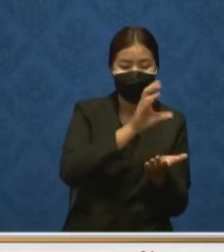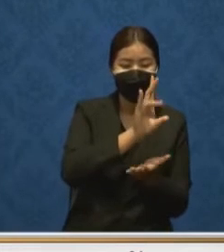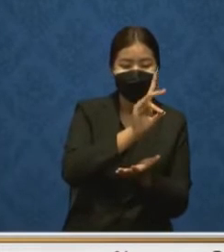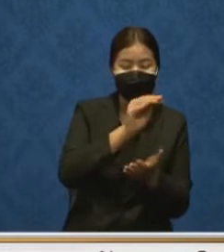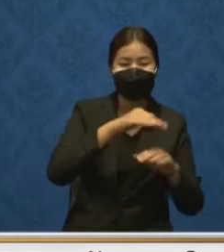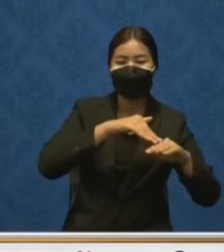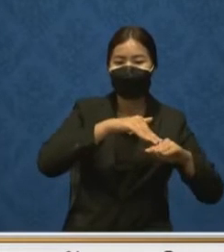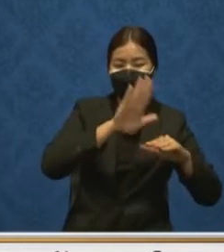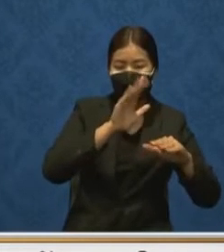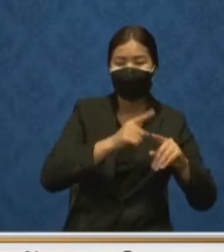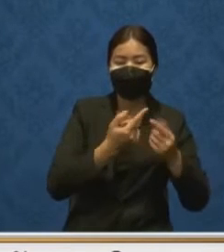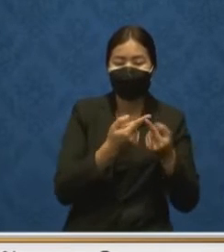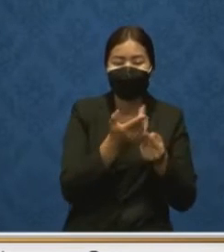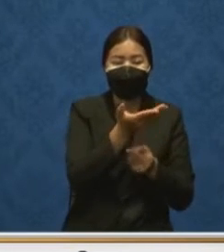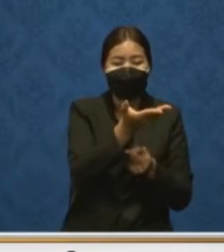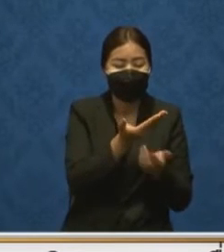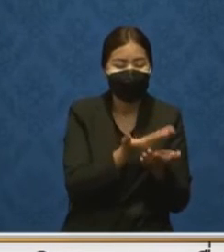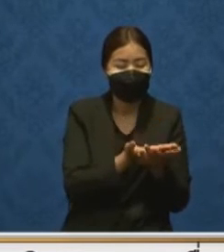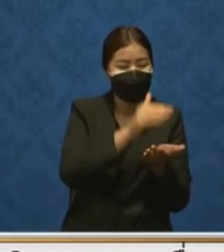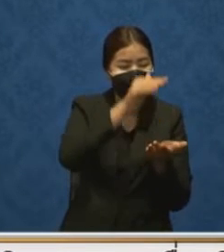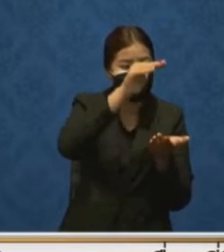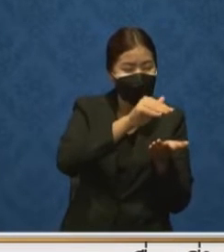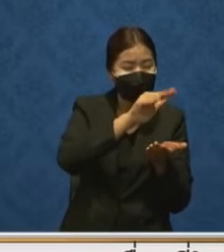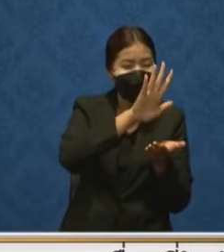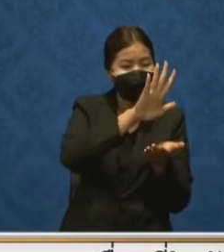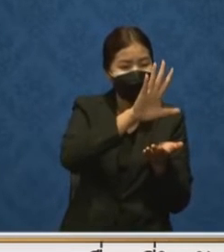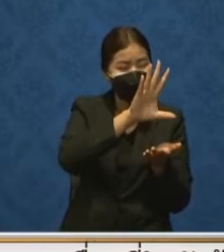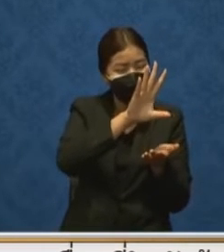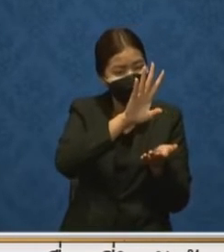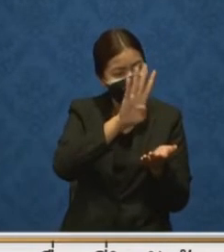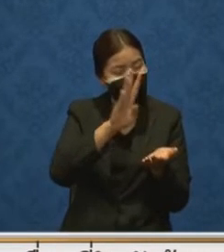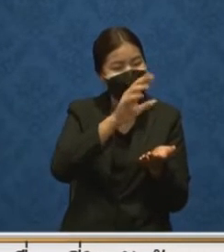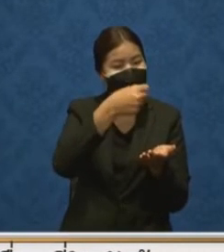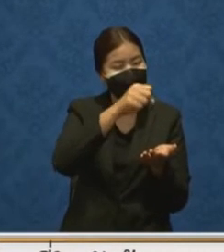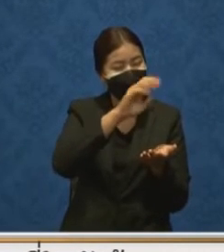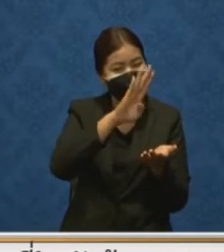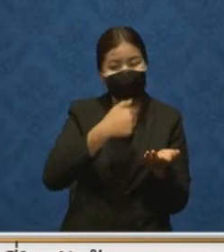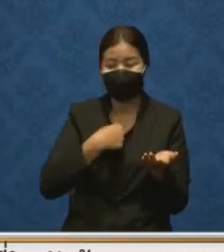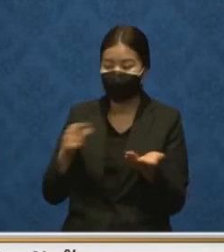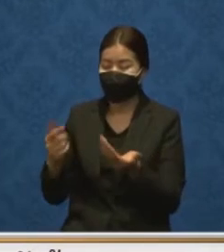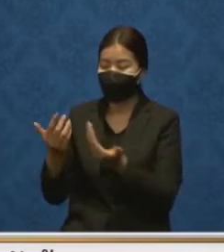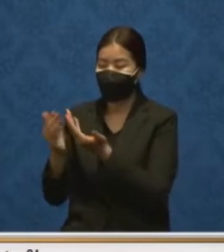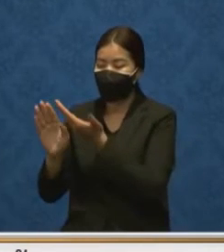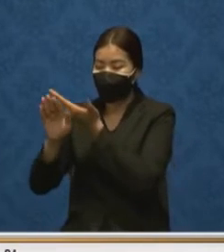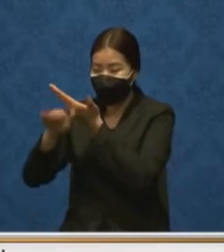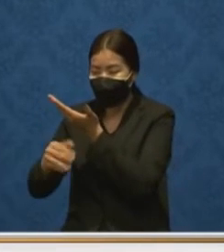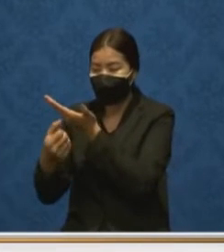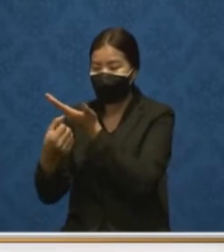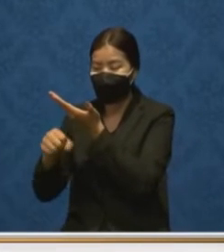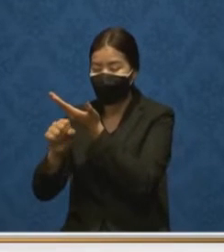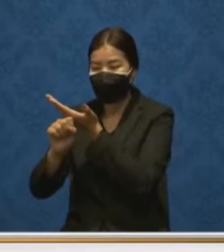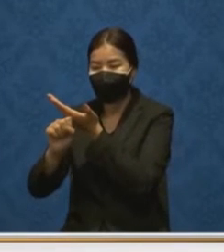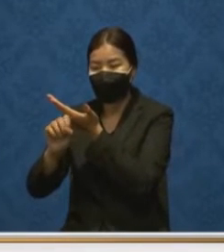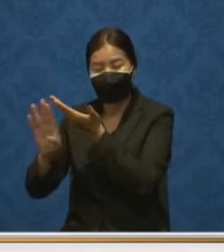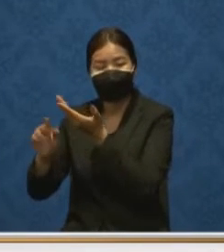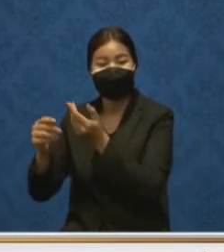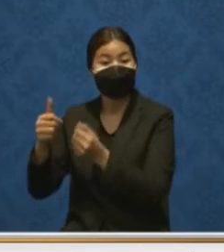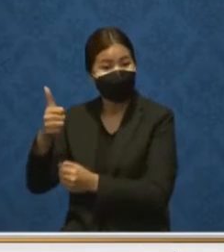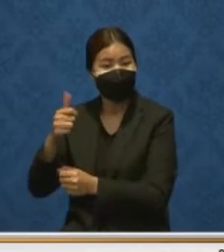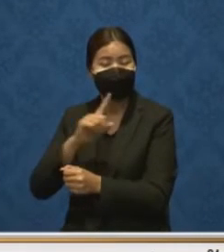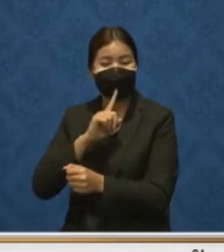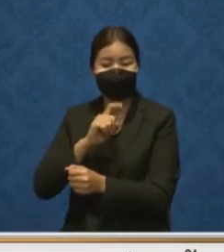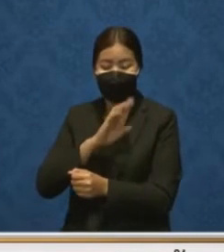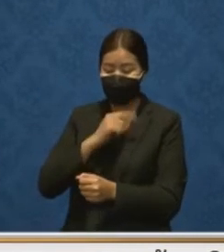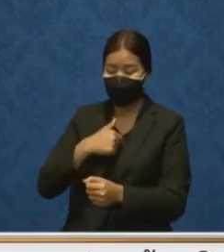ามรวมมอกดลงมา 5 บา 7 บาท 10 บาทได้หอไม่สุดท้ายเราก็ทำสำเร็จขอคามรวมมือกาถ้าผู้